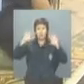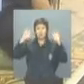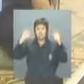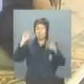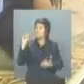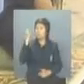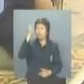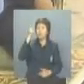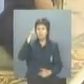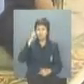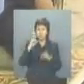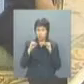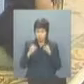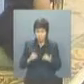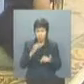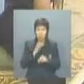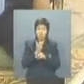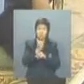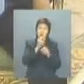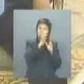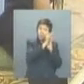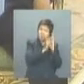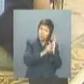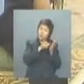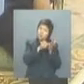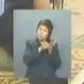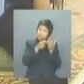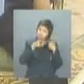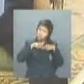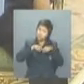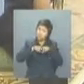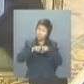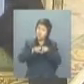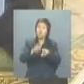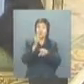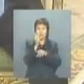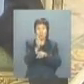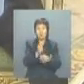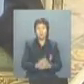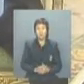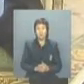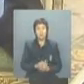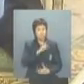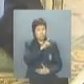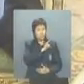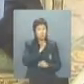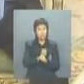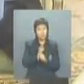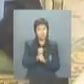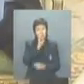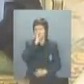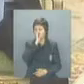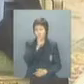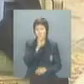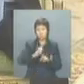ชุดใหม่จะสามารถขับเคลื่อนงานฝ่ายนิติบัญญัติร่วมกันได้อย่างมีเอกภาพและพร้อมทำหน้าที่ด้วยความเป็นกลางในการกันกรองงานของสภา